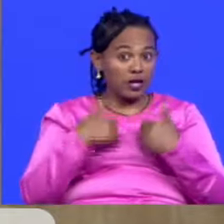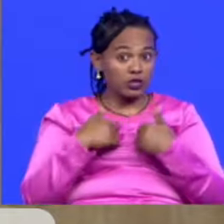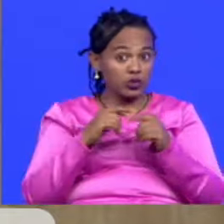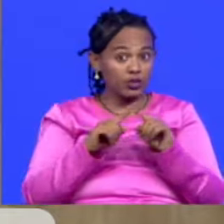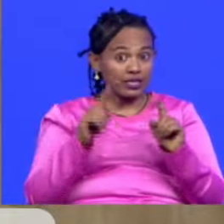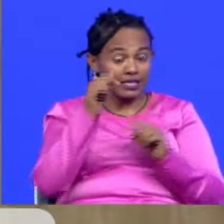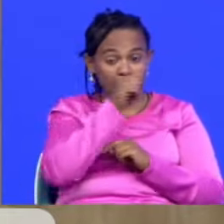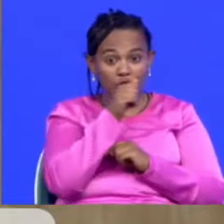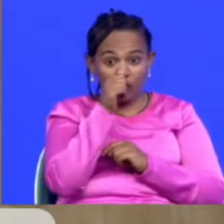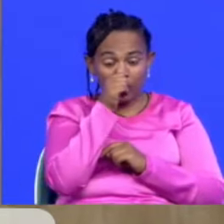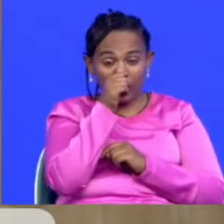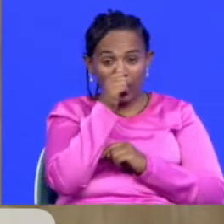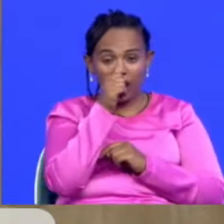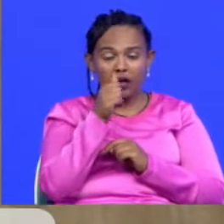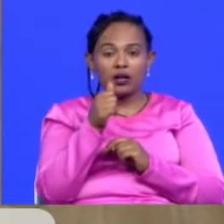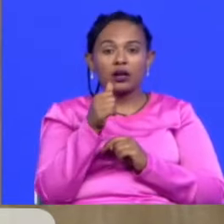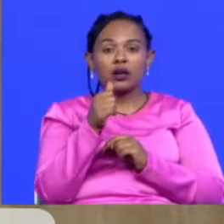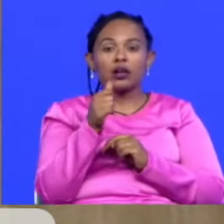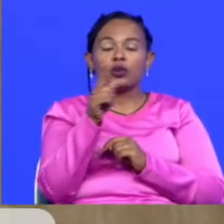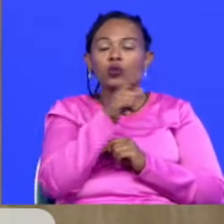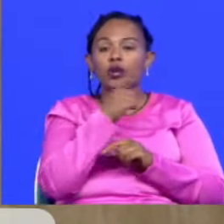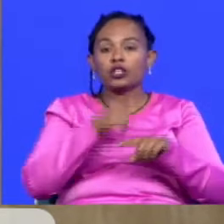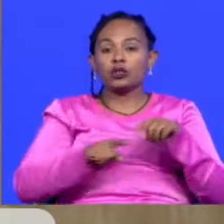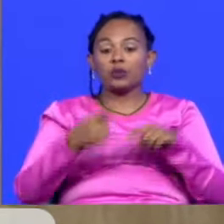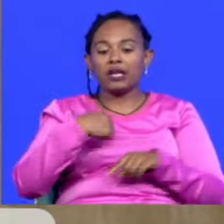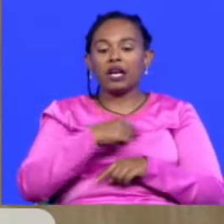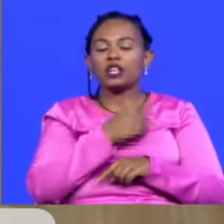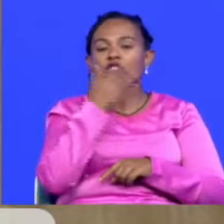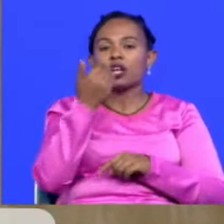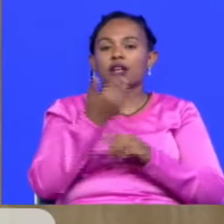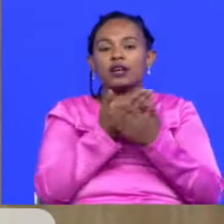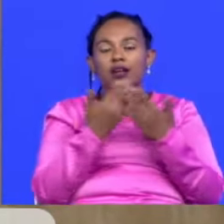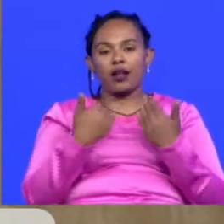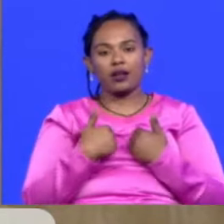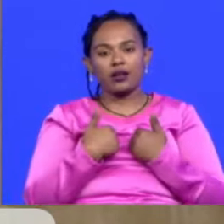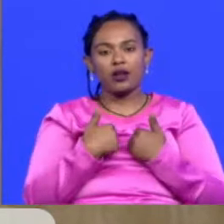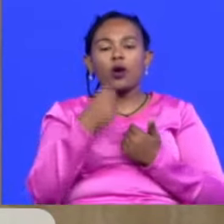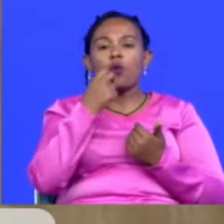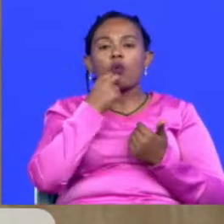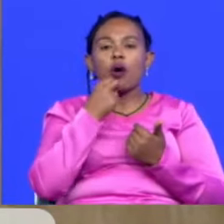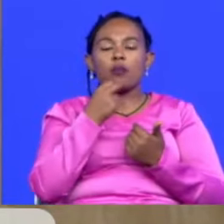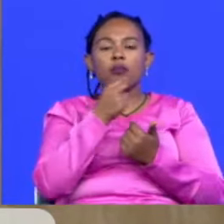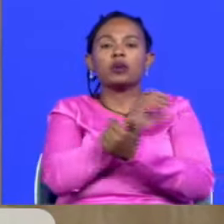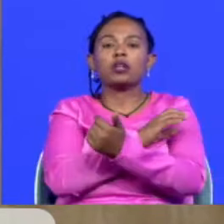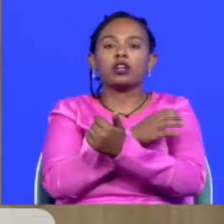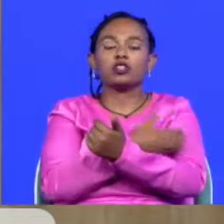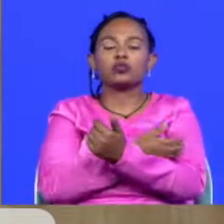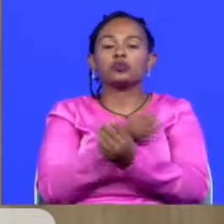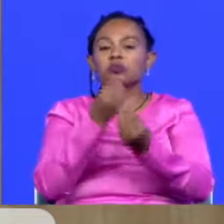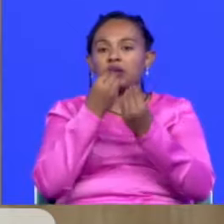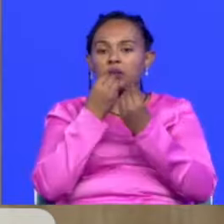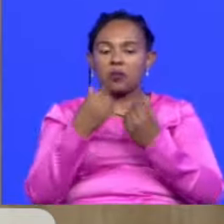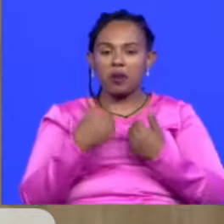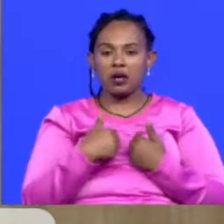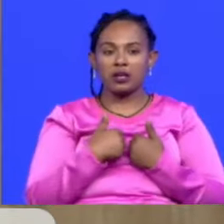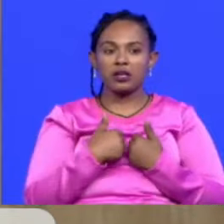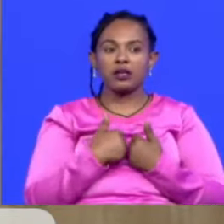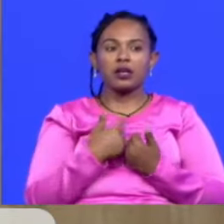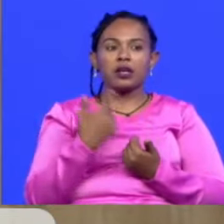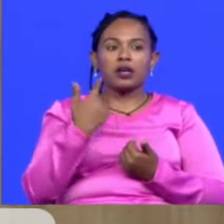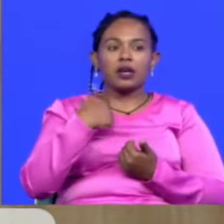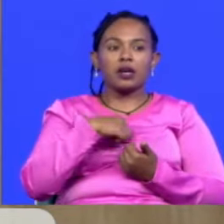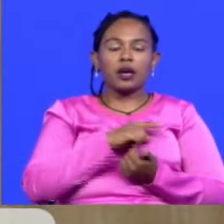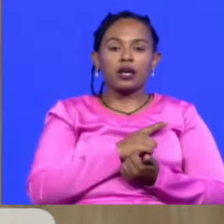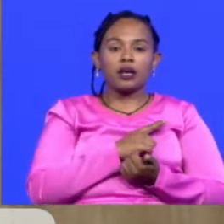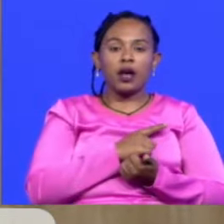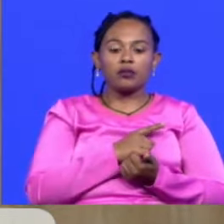ኢትዮጵያ ሊያመርቱ አይችሉም። እኛ የተሻለ መሬት አለን፣ የተሻለ ውሃ አለን፣ ኢነርጂም ምግብም። ከእኛ አቮካዶ ከእነሱ ውሃውን ብንጋራ